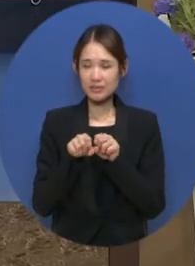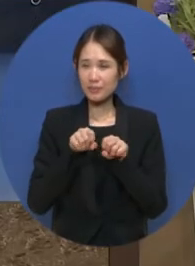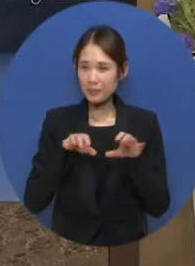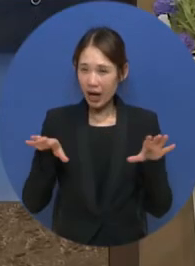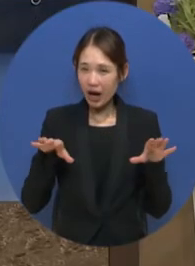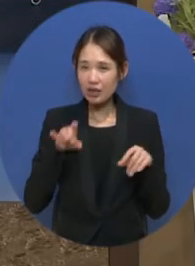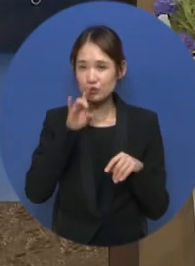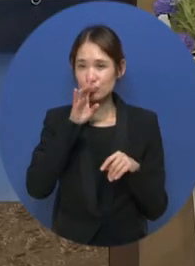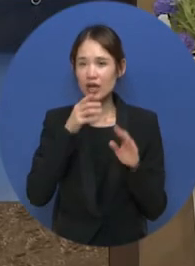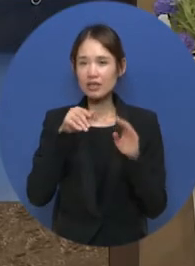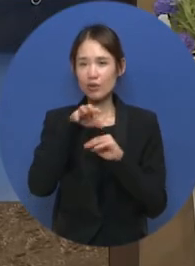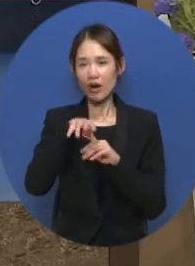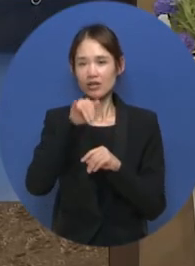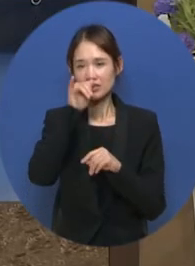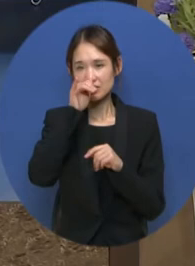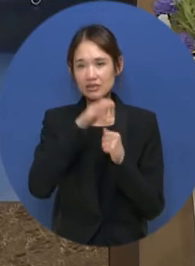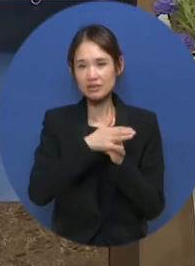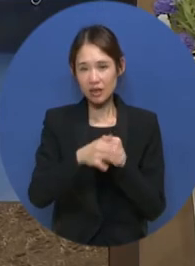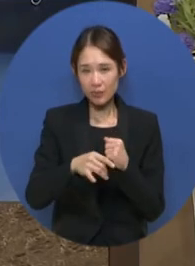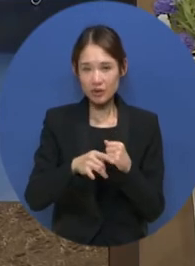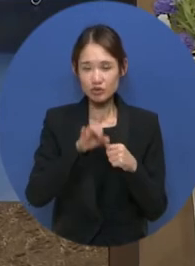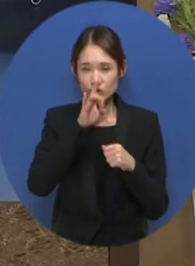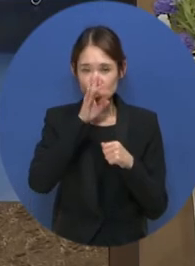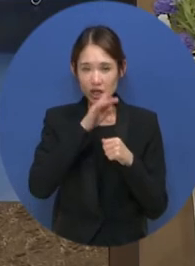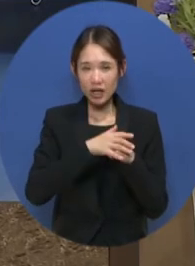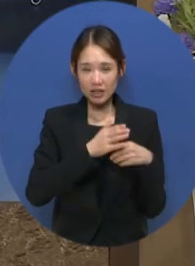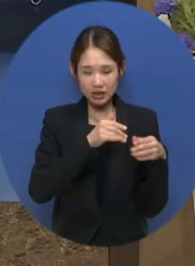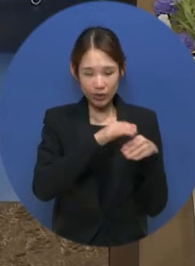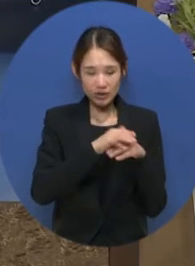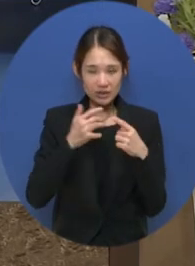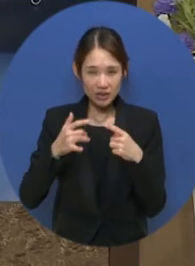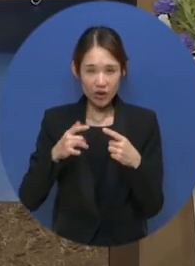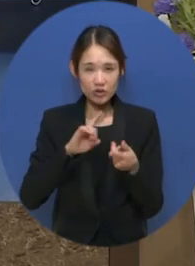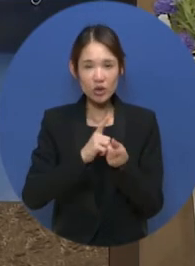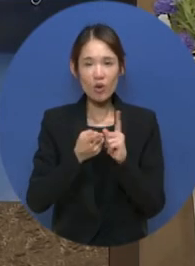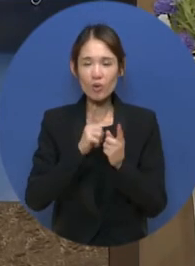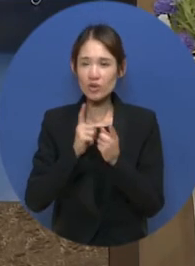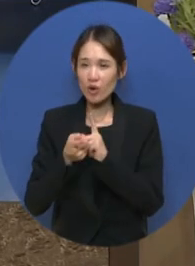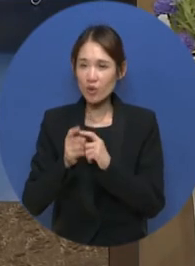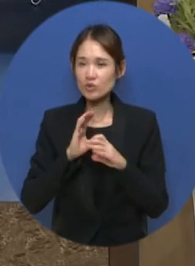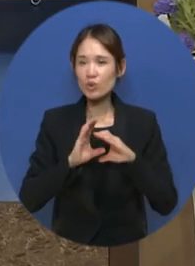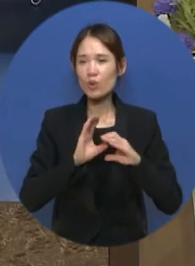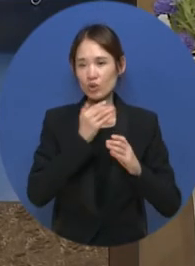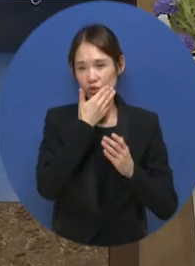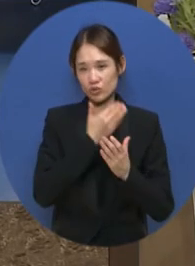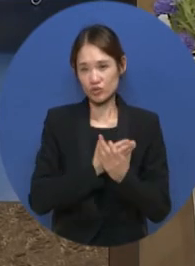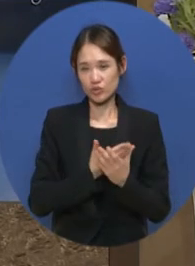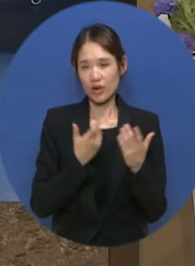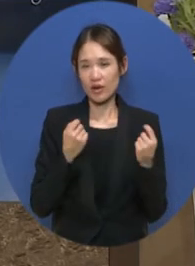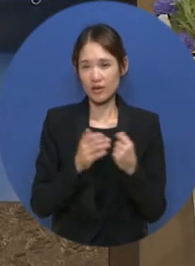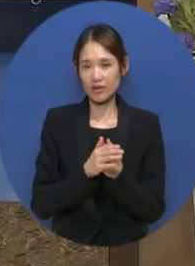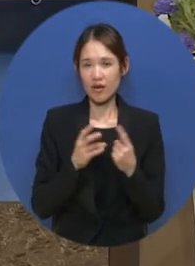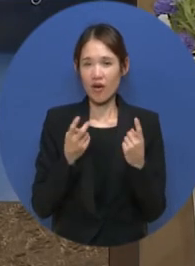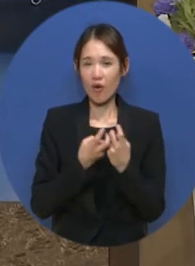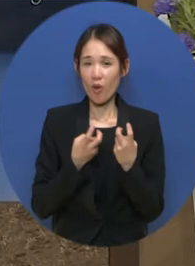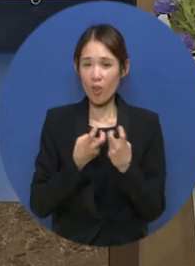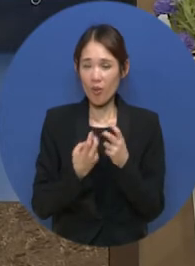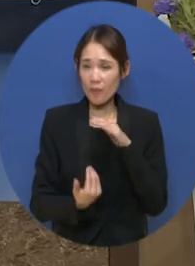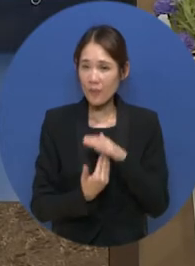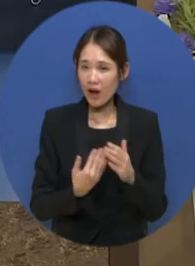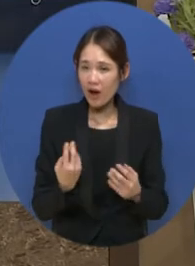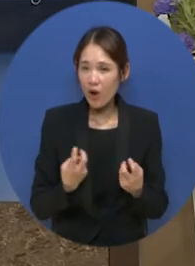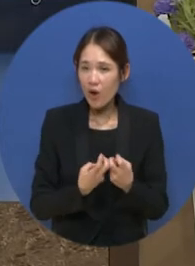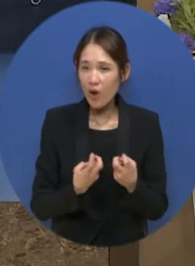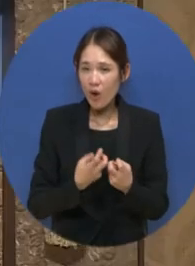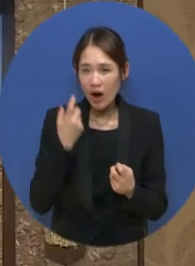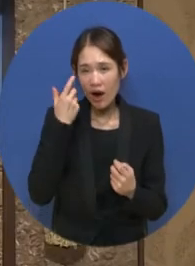또 중앙 기관이 있다보니까 이 중앙과 지역 기관 들간의 소통이 더 중요할 것 같은데 소통은 어떻게 이루어지고 있나요